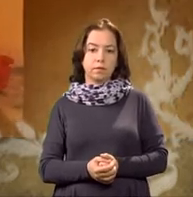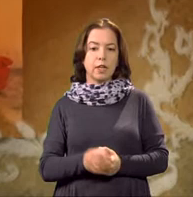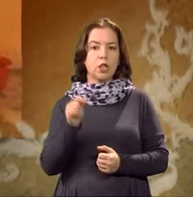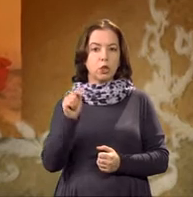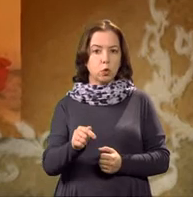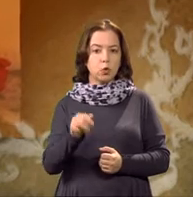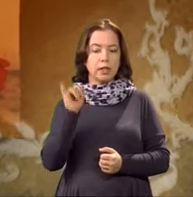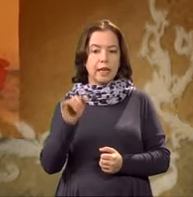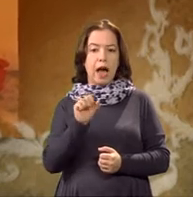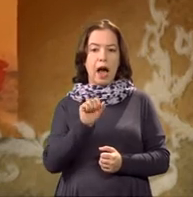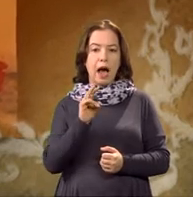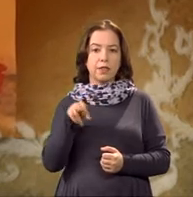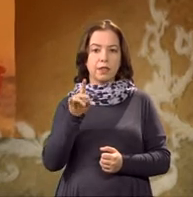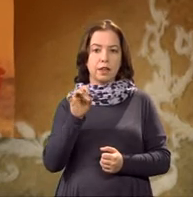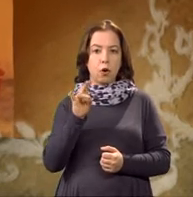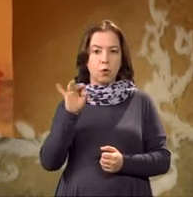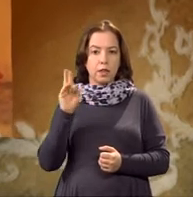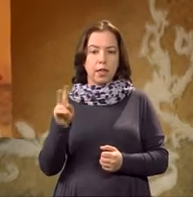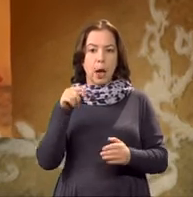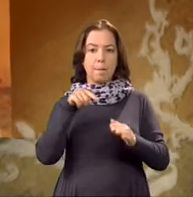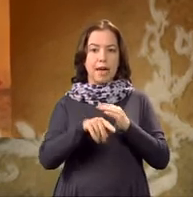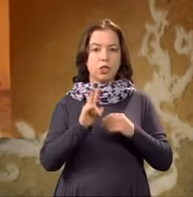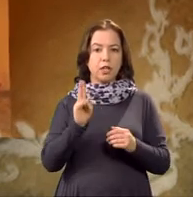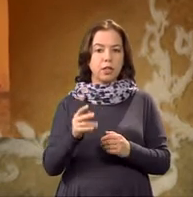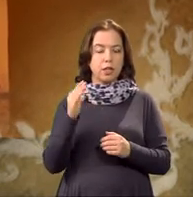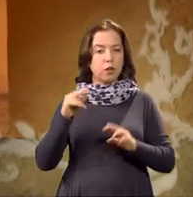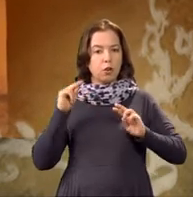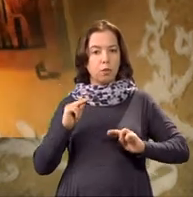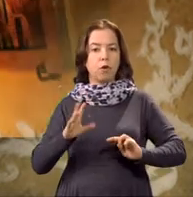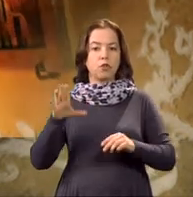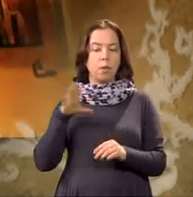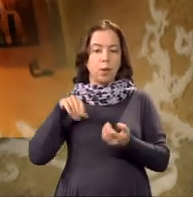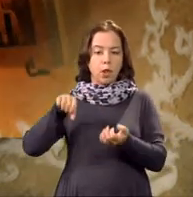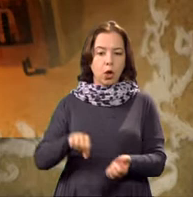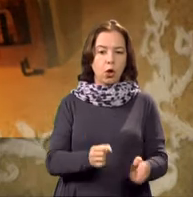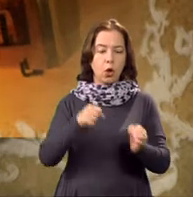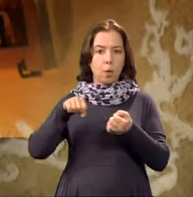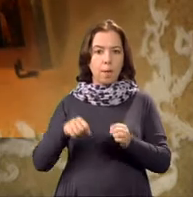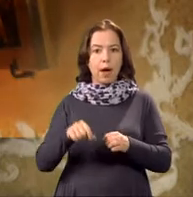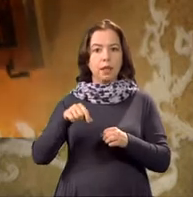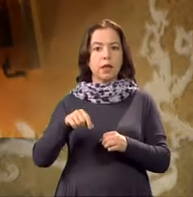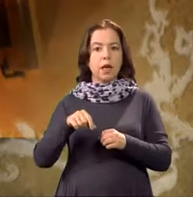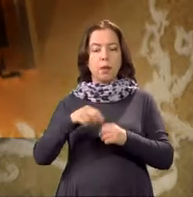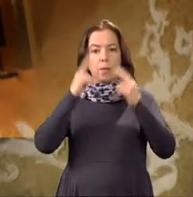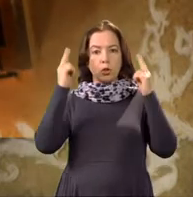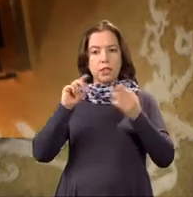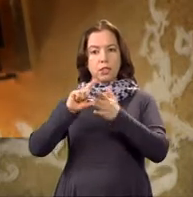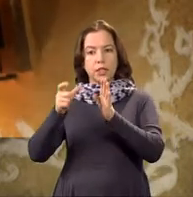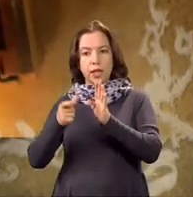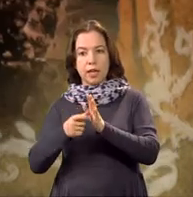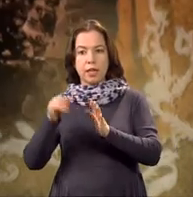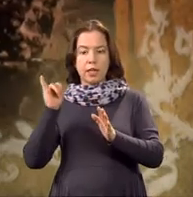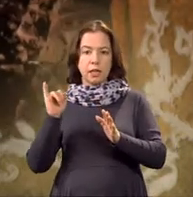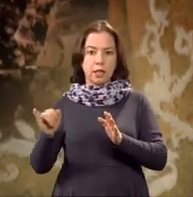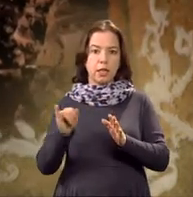Тут і Андроник-печерник. Його послухом було копати братські келії та крипти для поховання